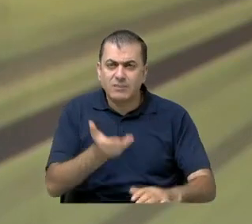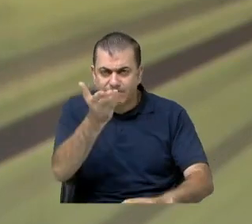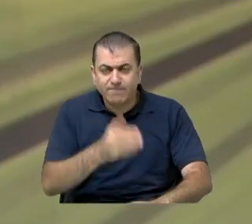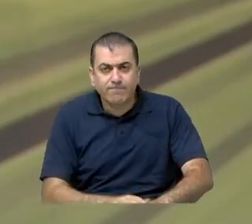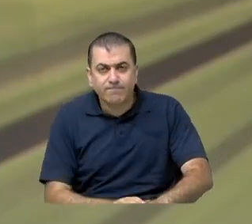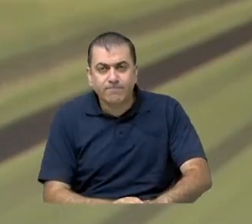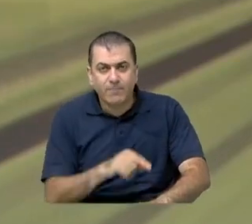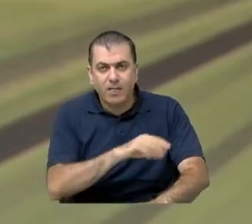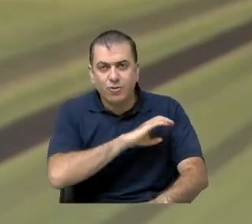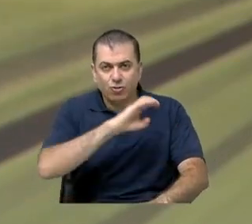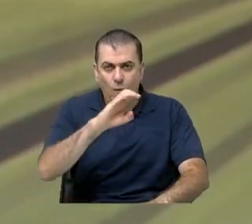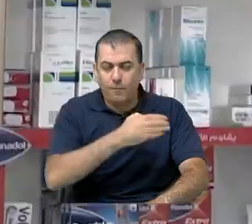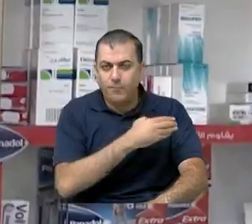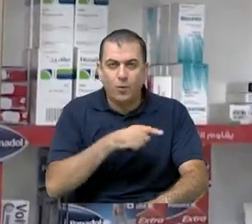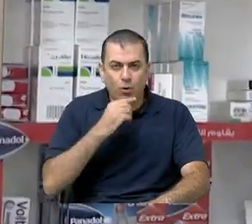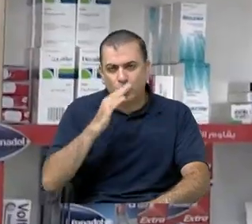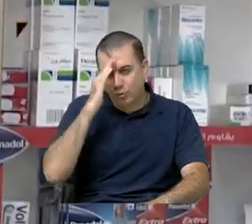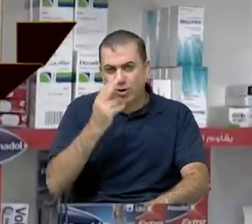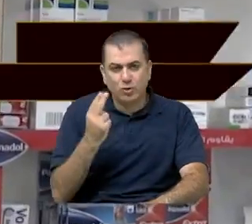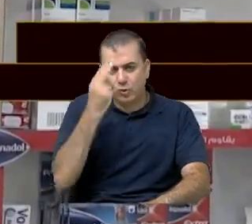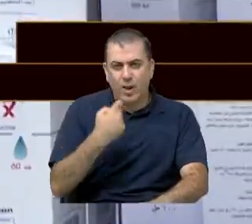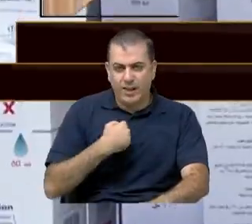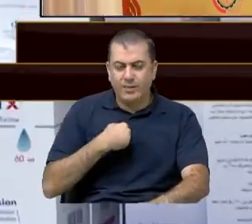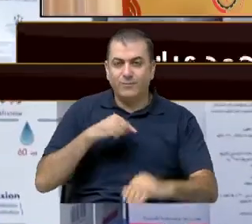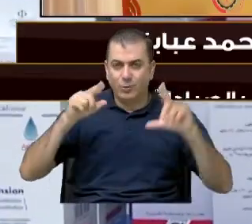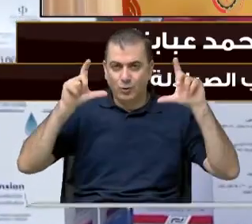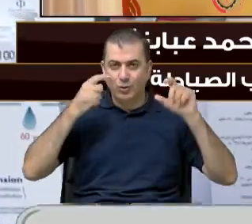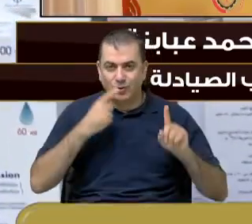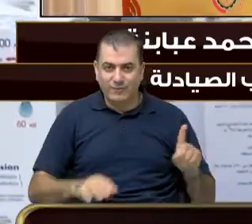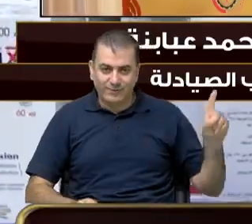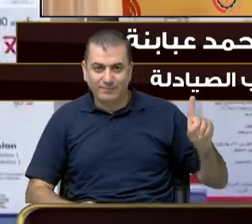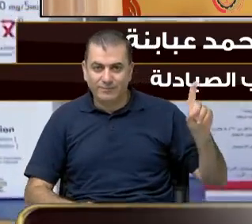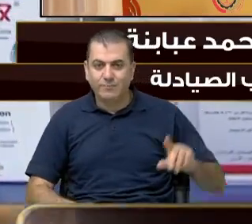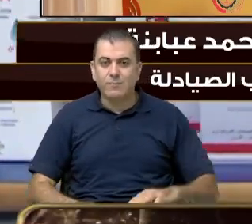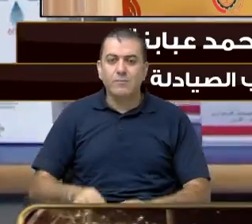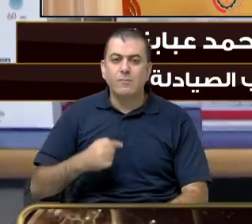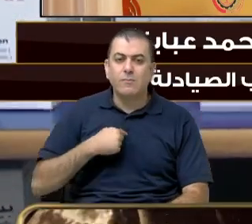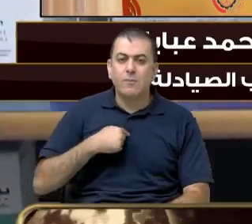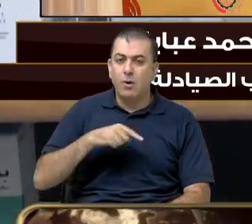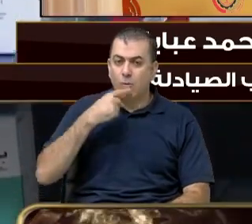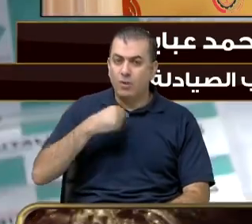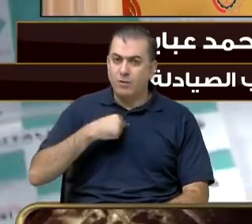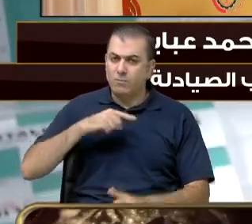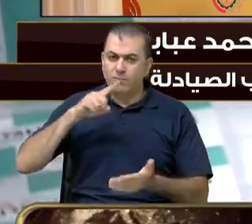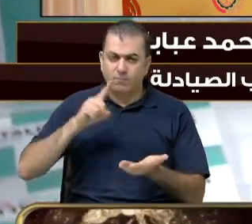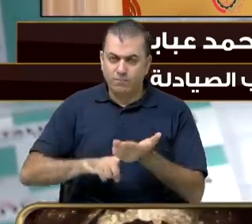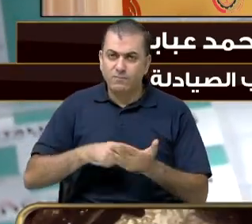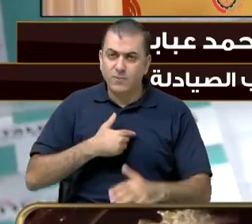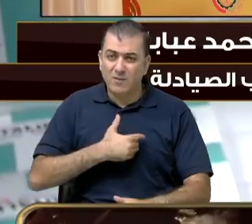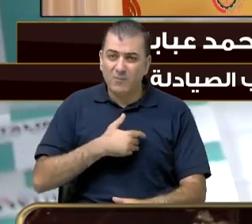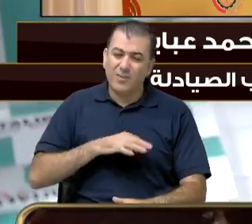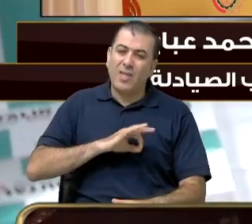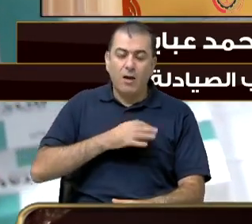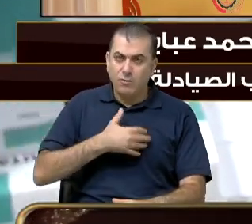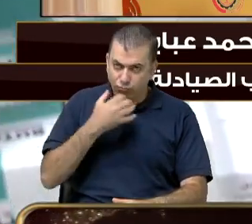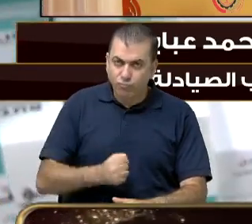على هذا التواصل، وأريد أن أتكلم بكل جرأة وصراحة حقيقة. تفضل.